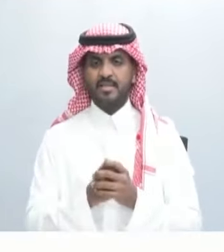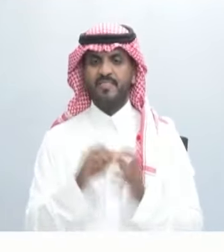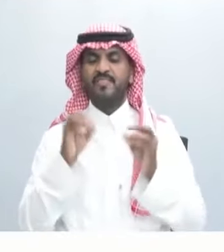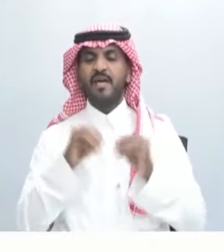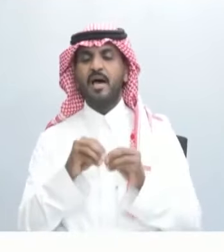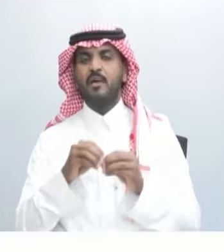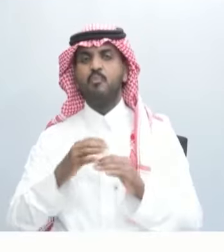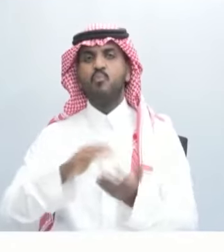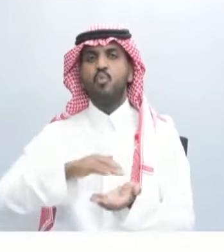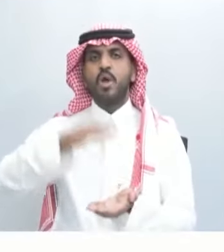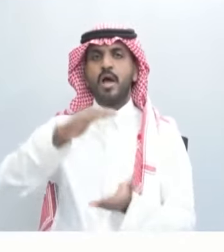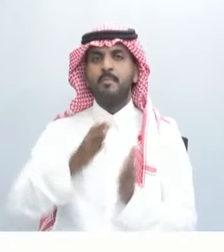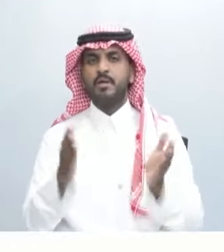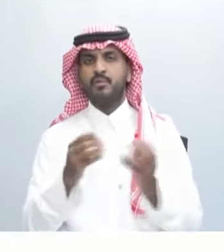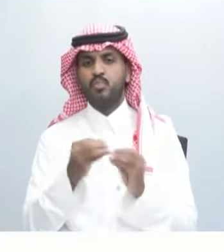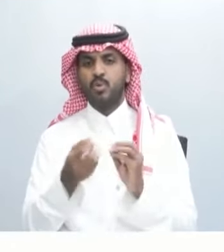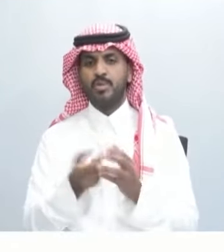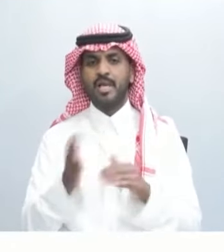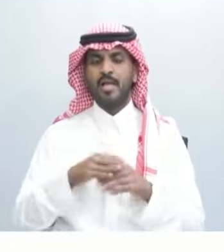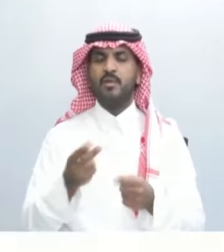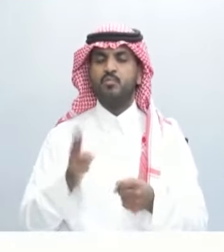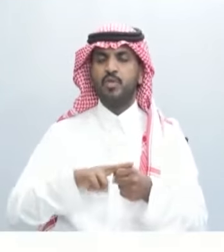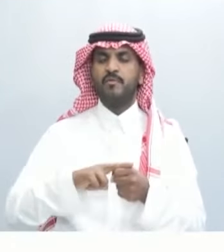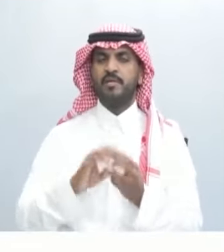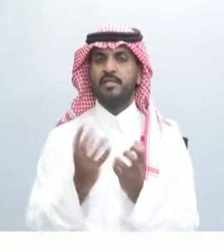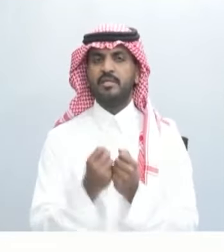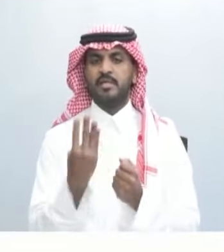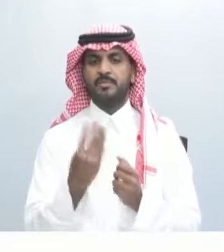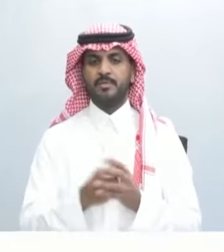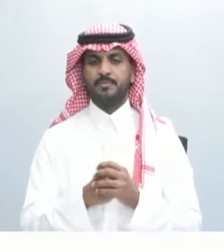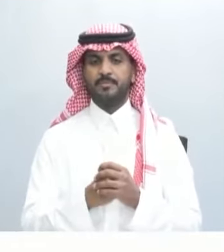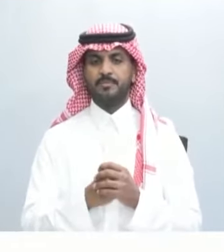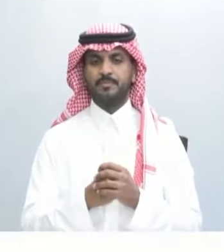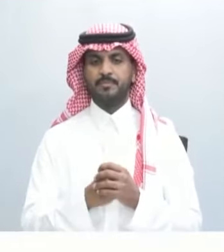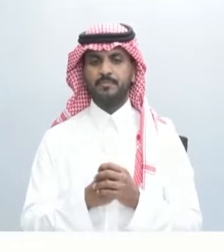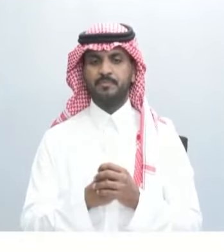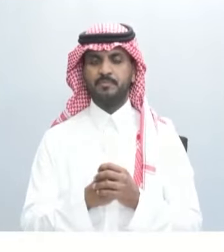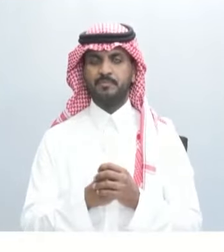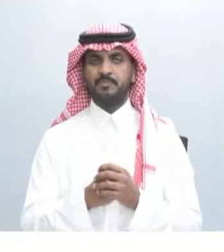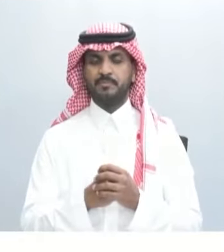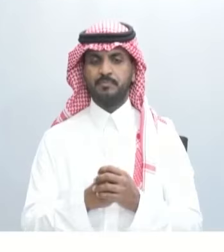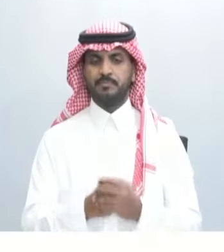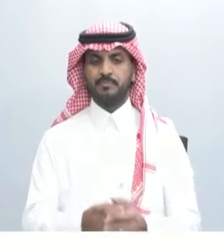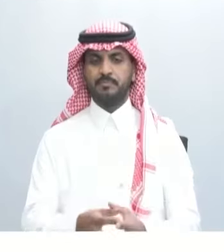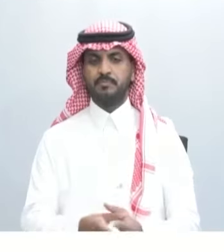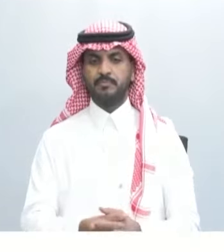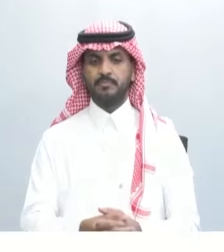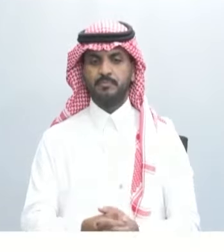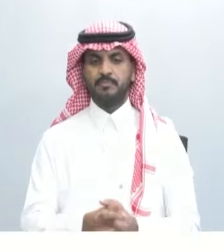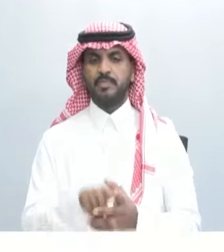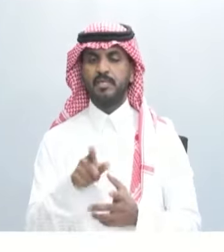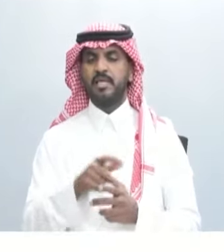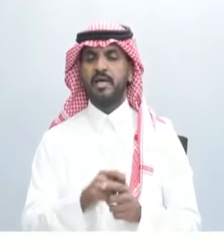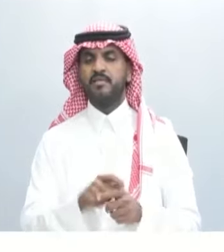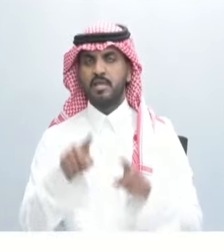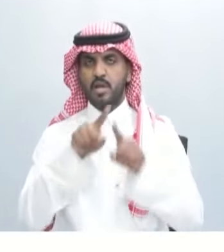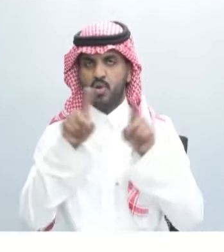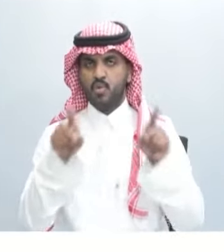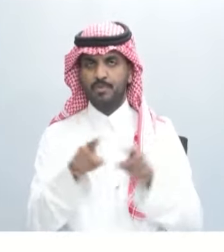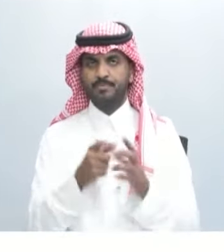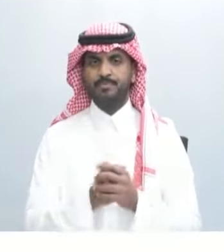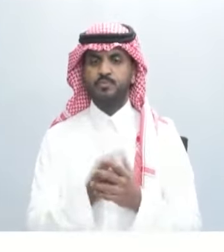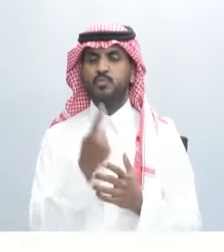مكعبا ملونا على المضاعفات للعدد اربعه او مضاعفات العدد اربعه اذا لدينا هذه اللوحه ابنائي